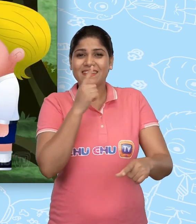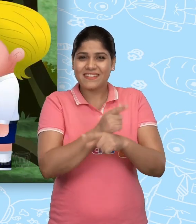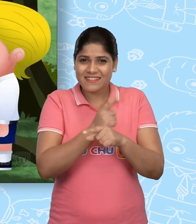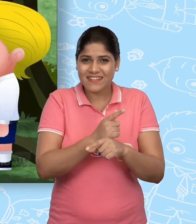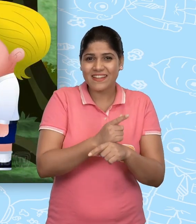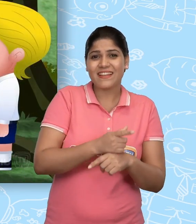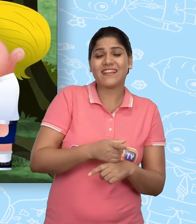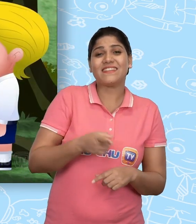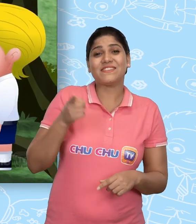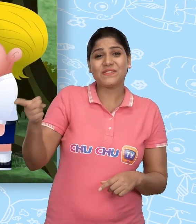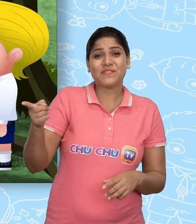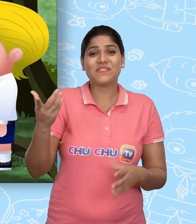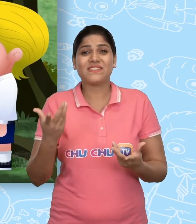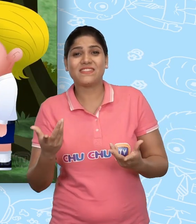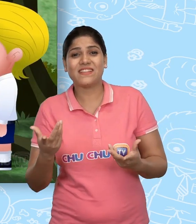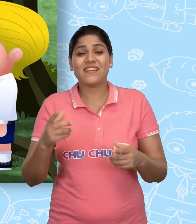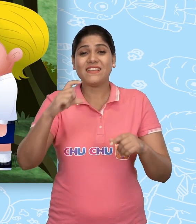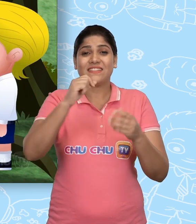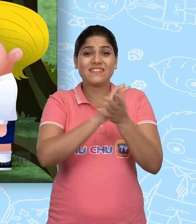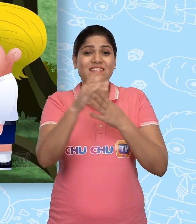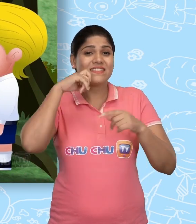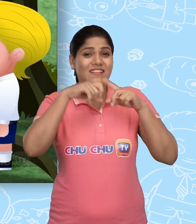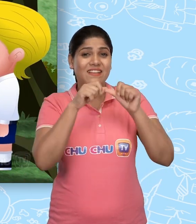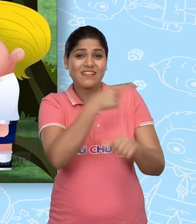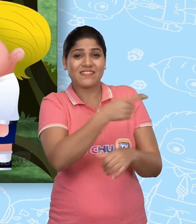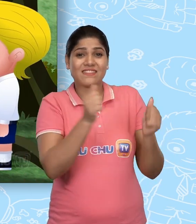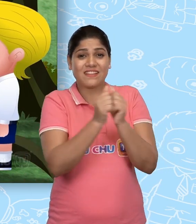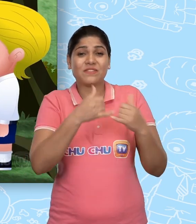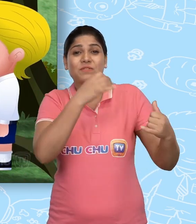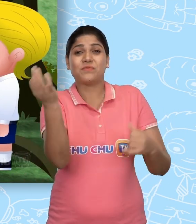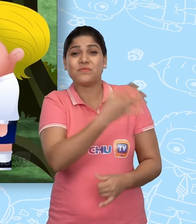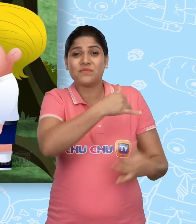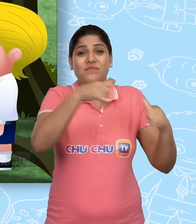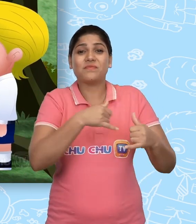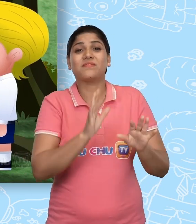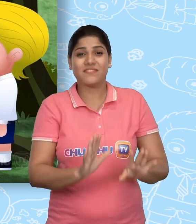मिस डॉर्थी ने चाचा को चीका के साथ एक नया खेल भी खिलाया।